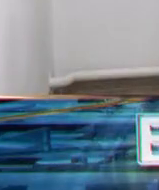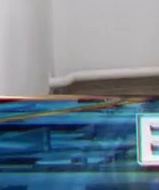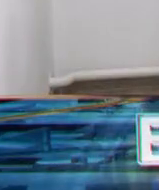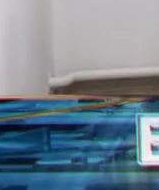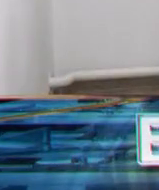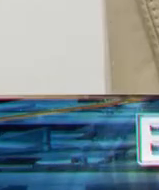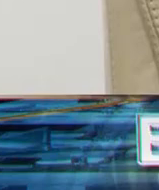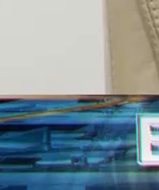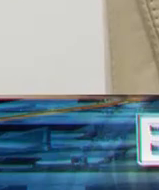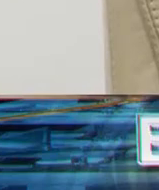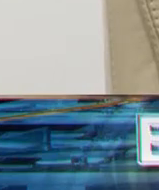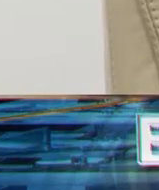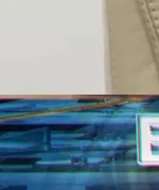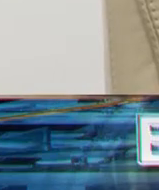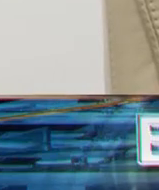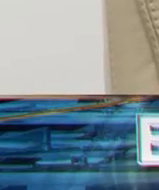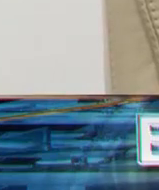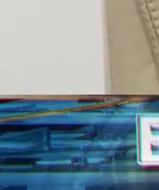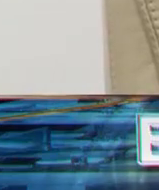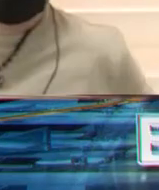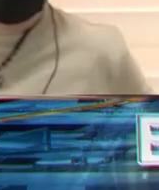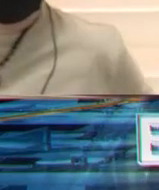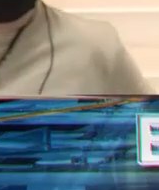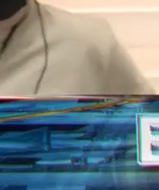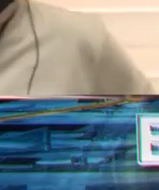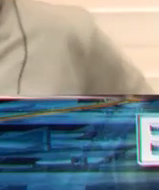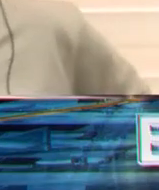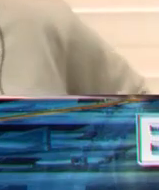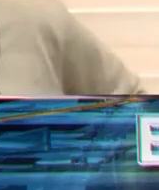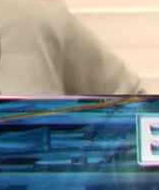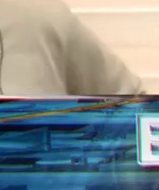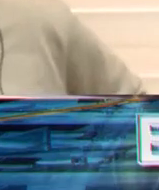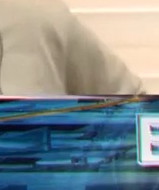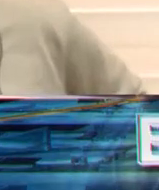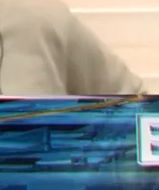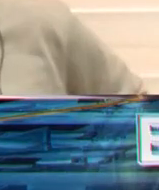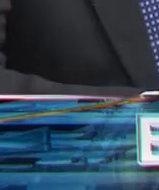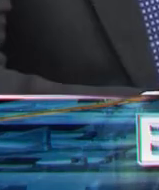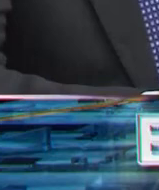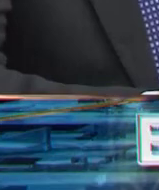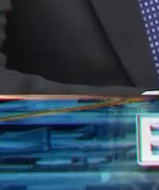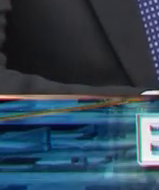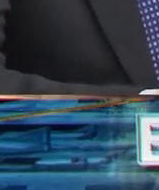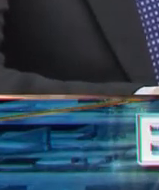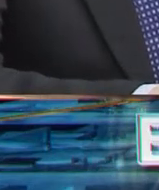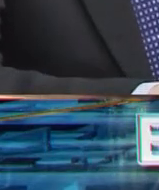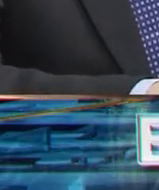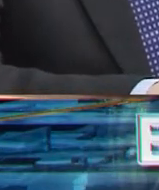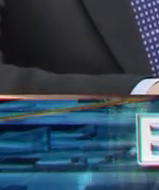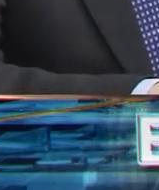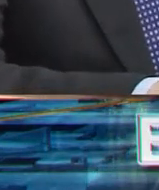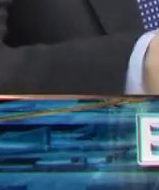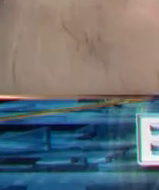Талап түркіні – қауіпсіздік. Төтенші жағдай енгізілгелі облыс аумағында 100-ден аса құқық бұзушылық анықталыпты. Ресми